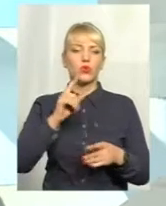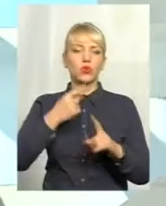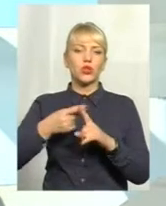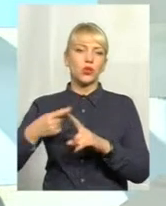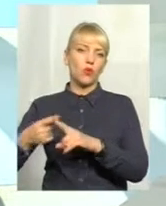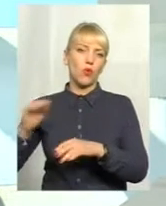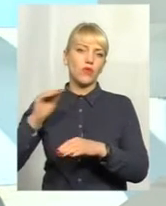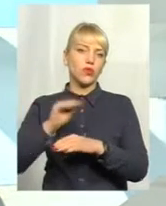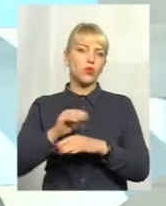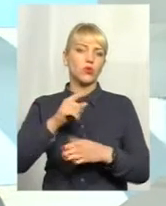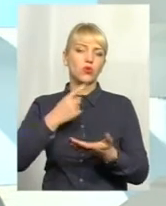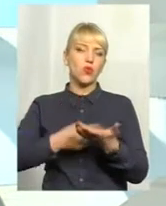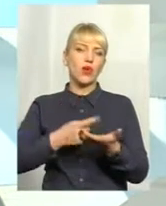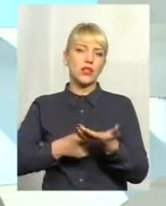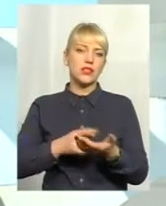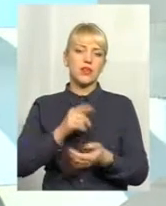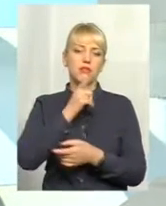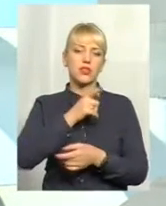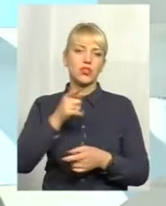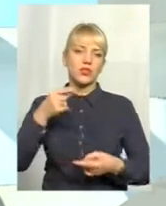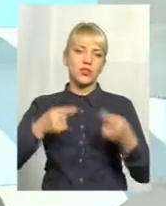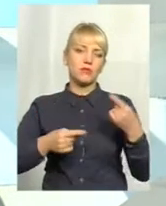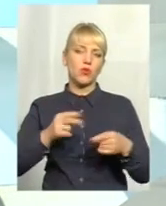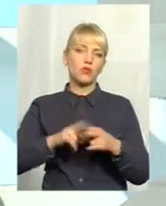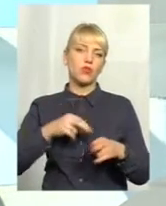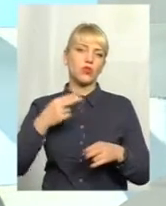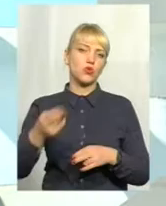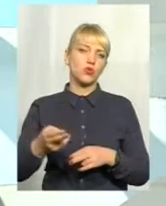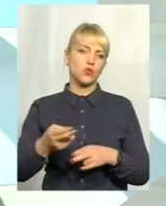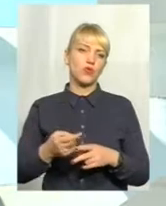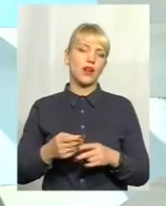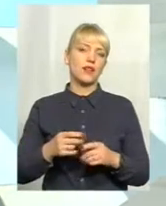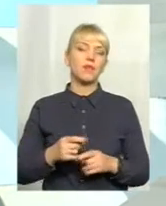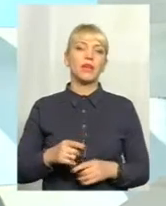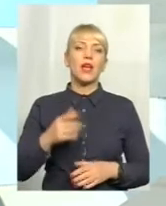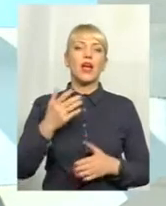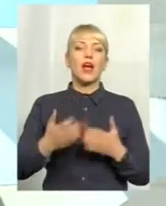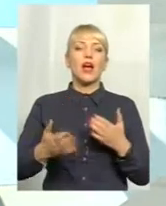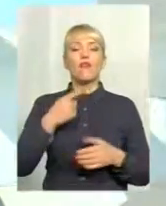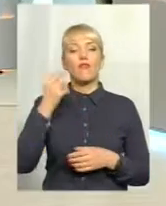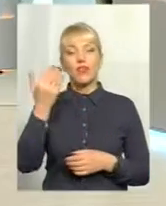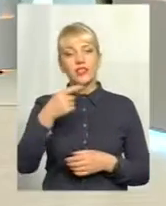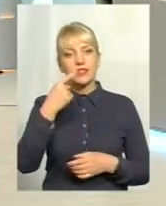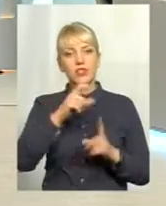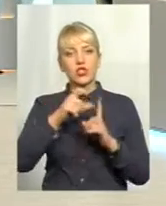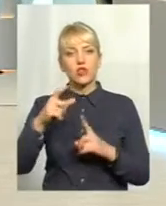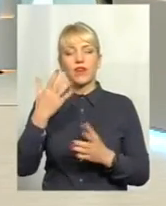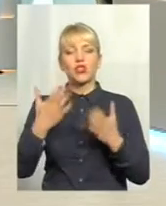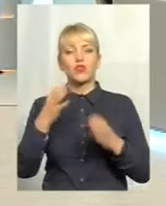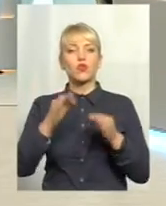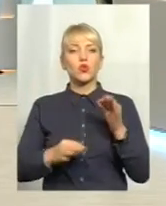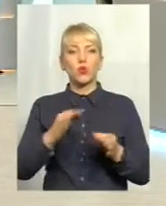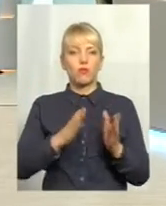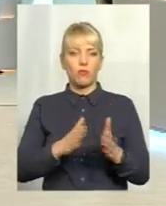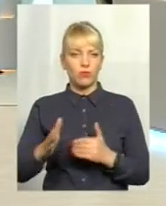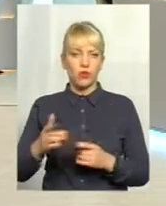під час спору про відшкодування шкоди заподіяні в подій. Ви сказали, падіння. Якщо в судовому порядку, а є якісь інші варіанти, не в судовому